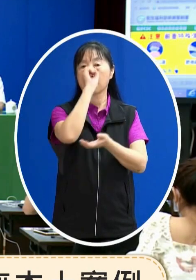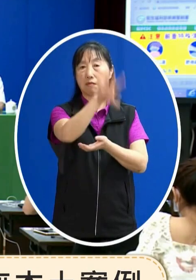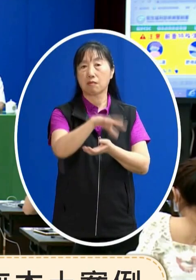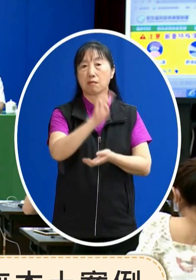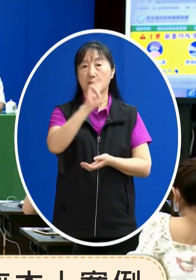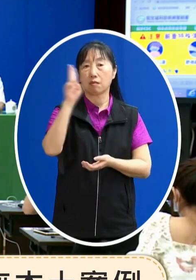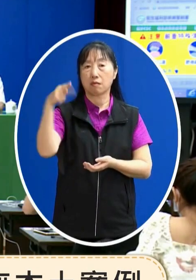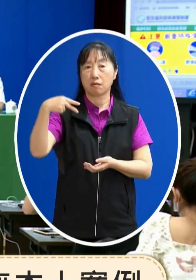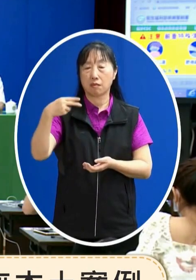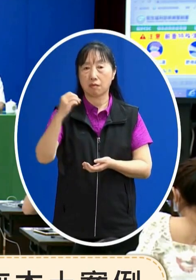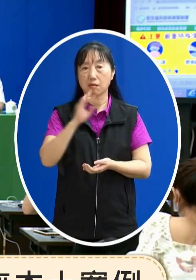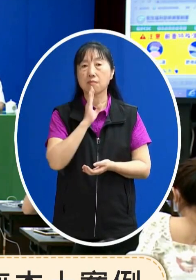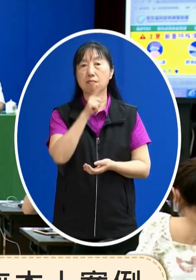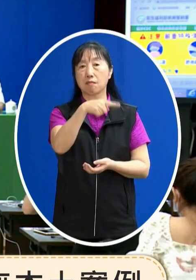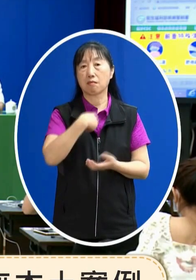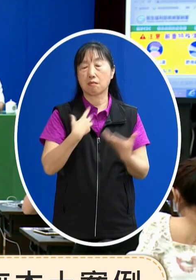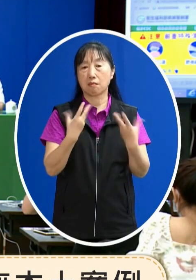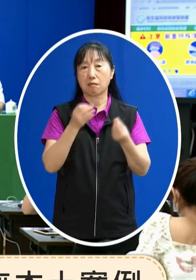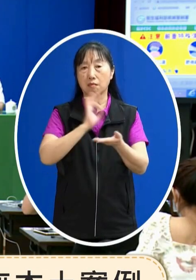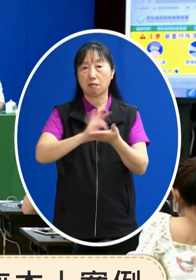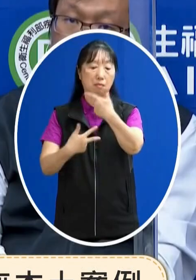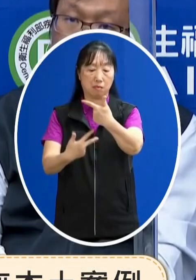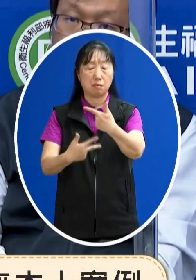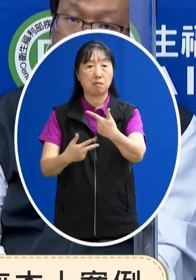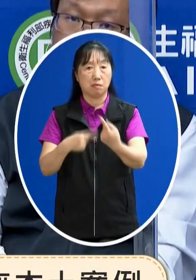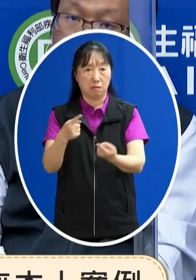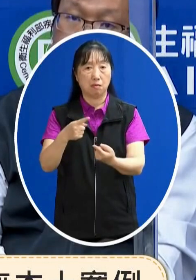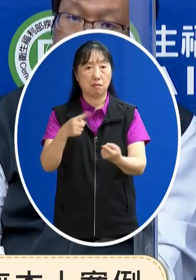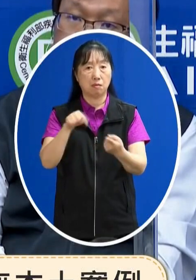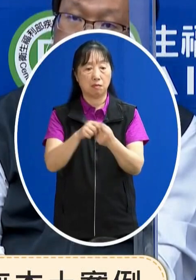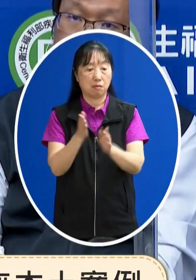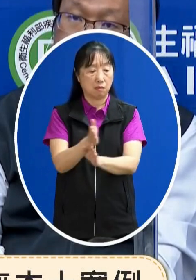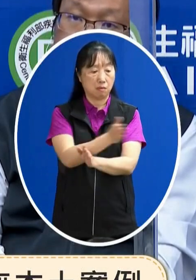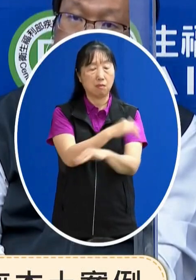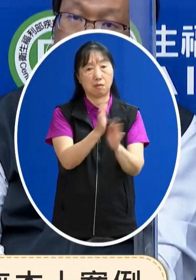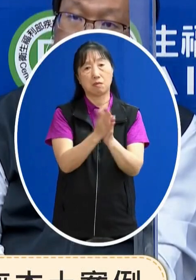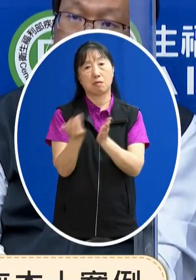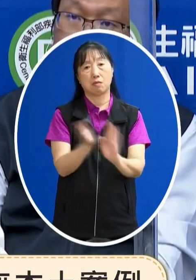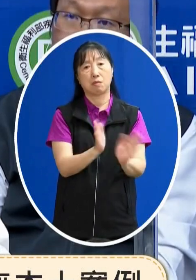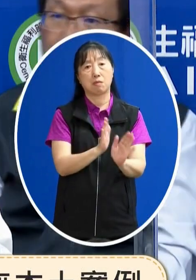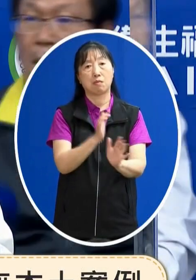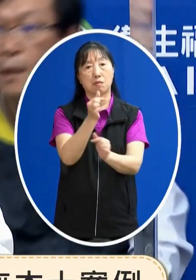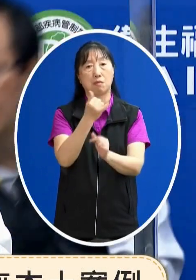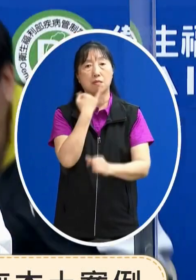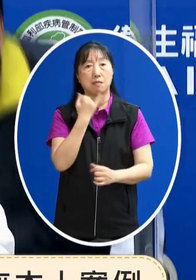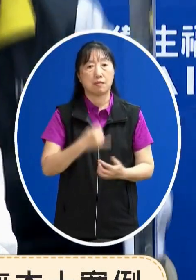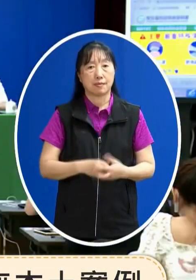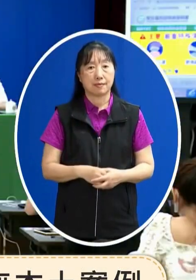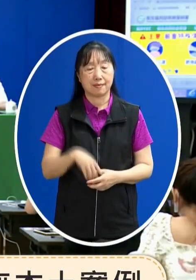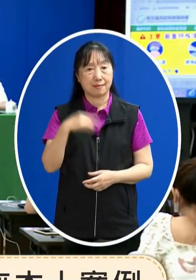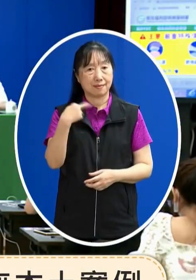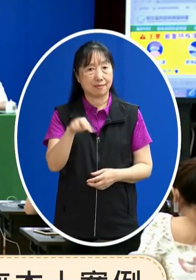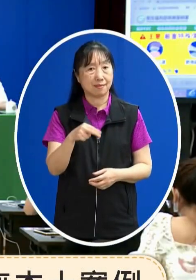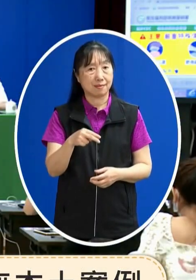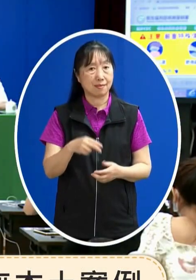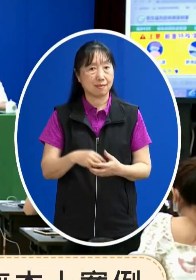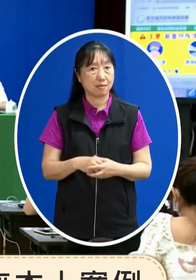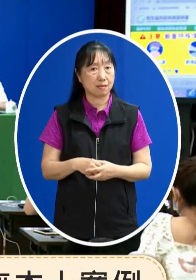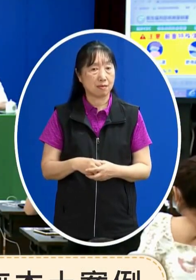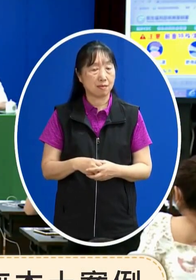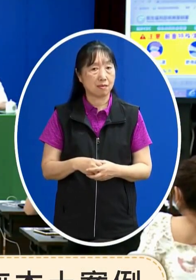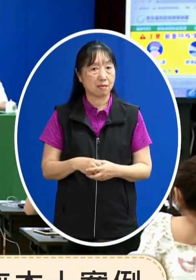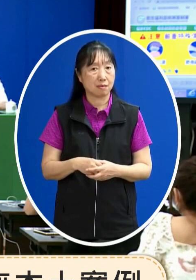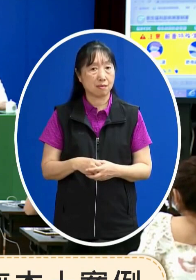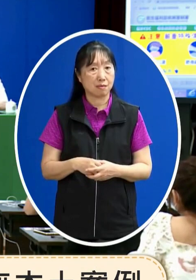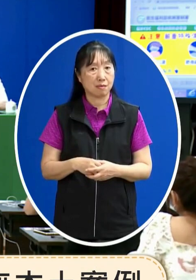兆。5/31转来台湾的时节，由主统同机场检疫人员通报，他还有经过采检确诊的。